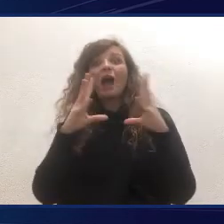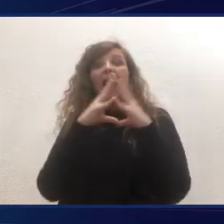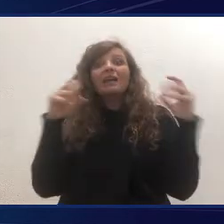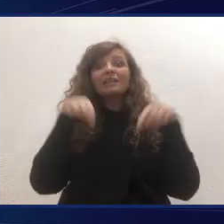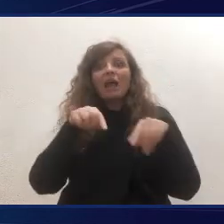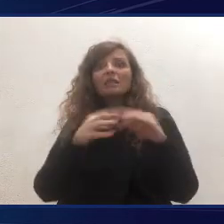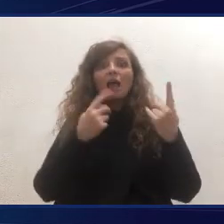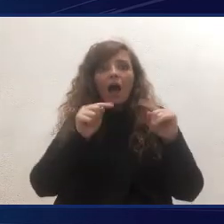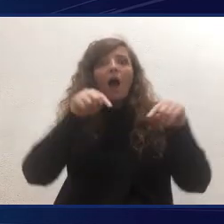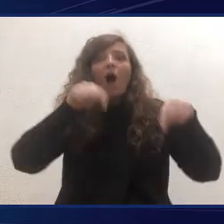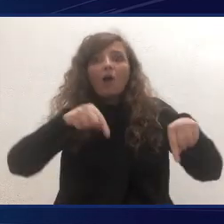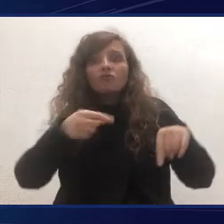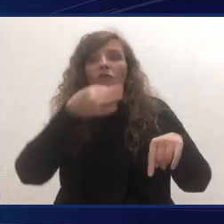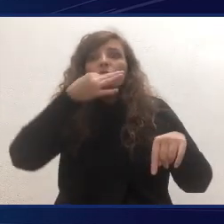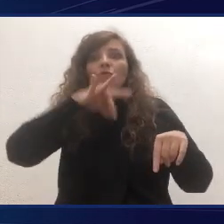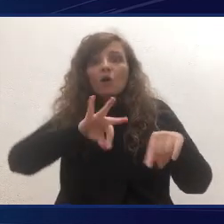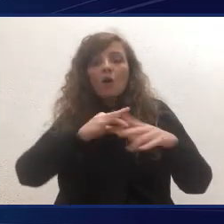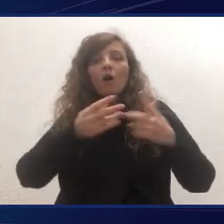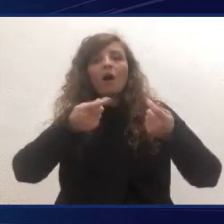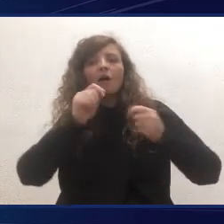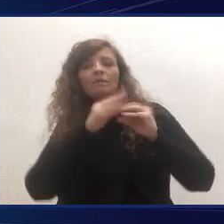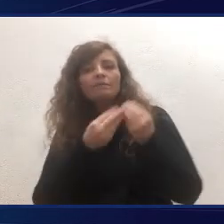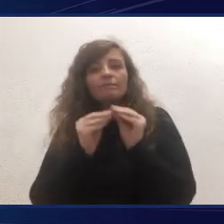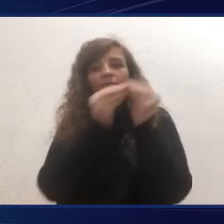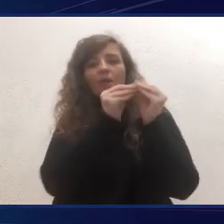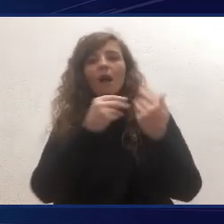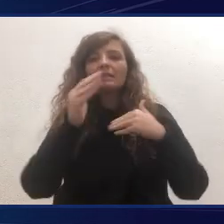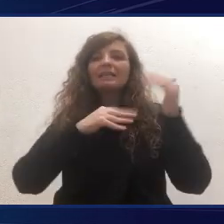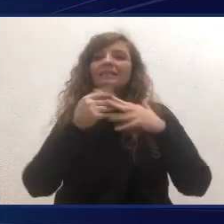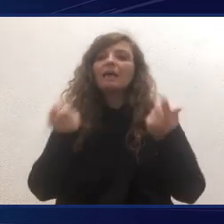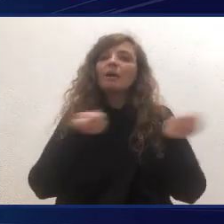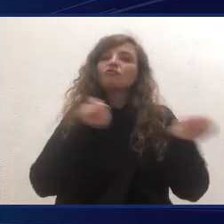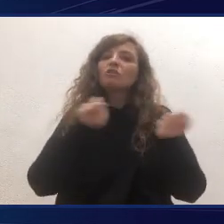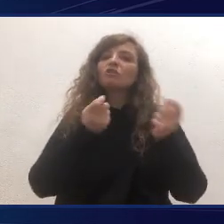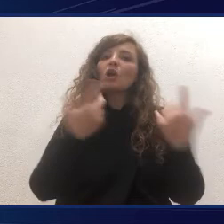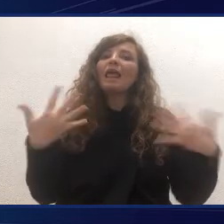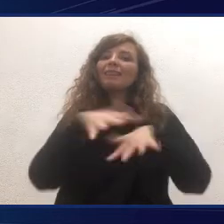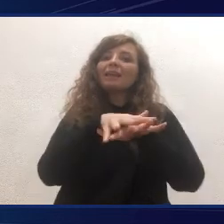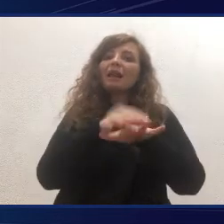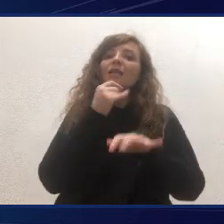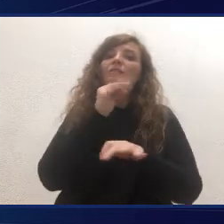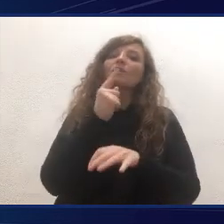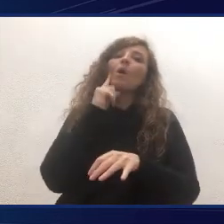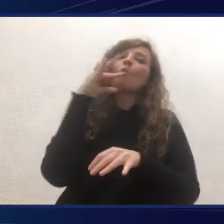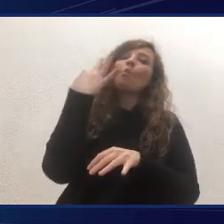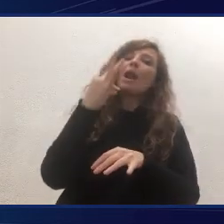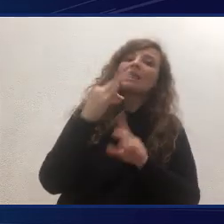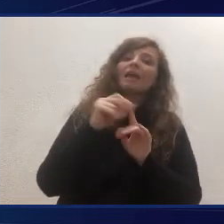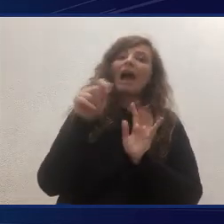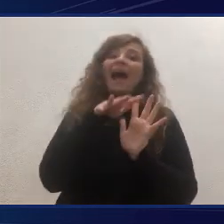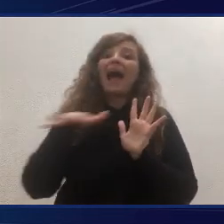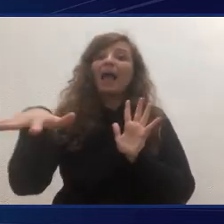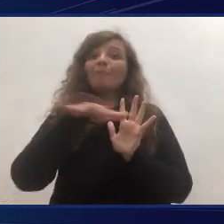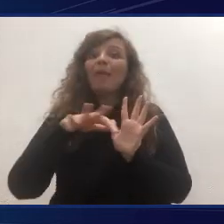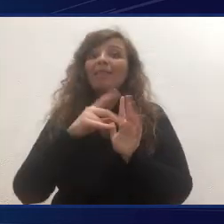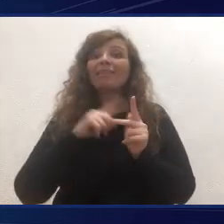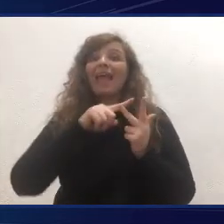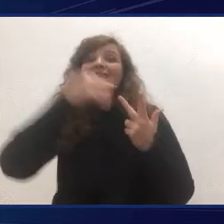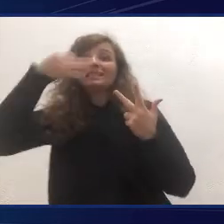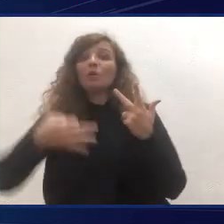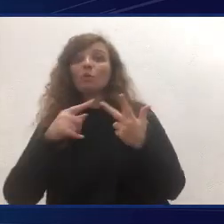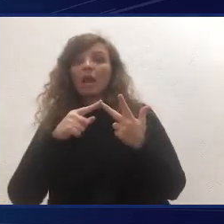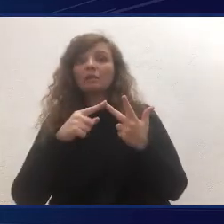L'azienda che ad oggi è riuscita ad implementare un sistema di gestione integrato, dove qualità,